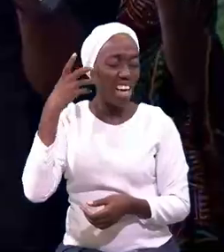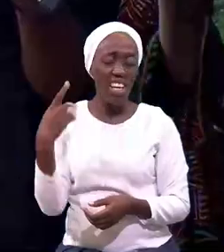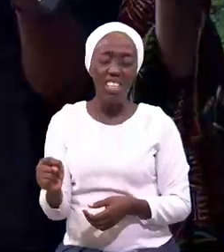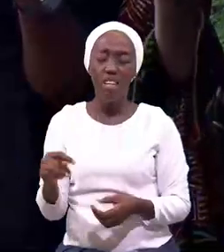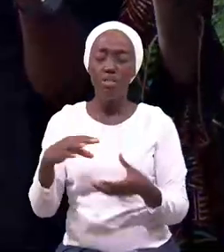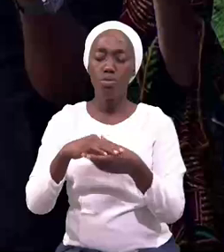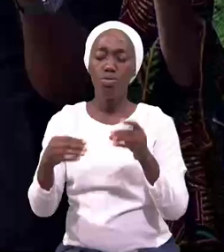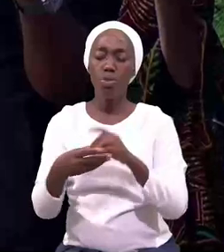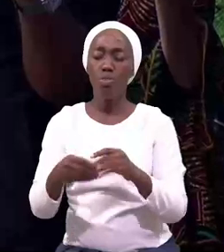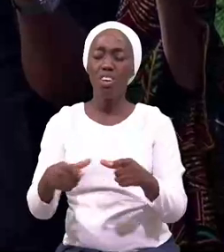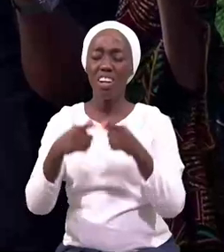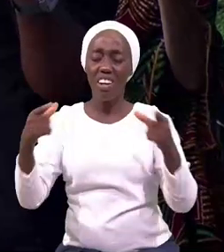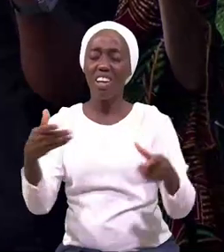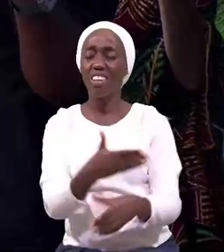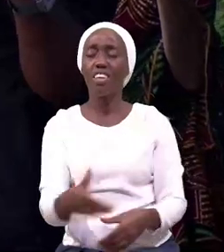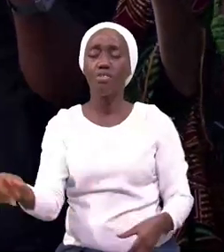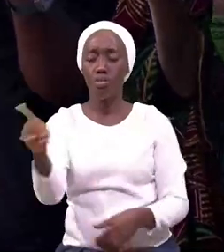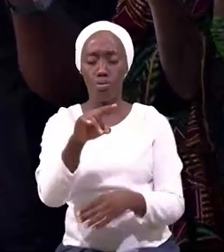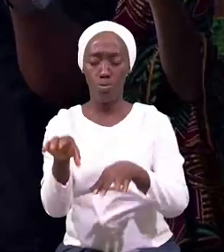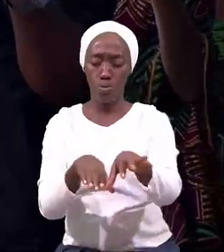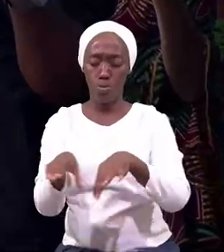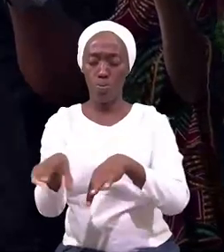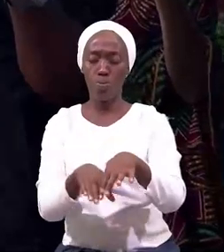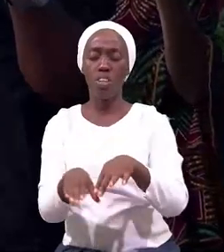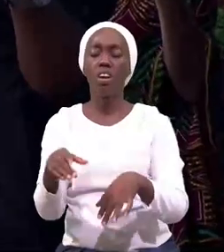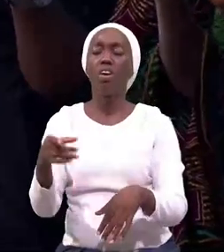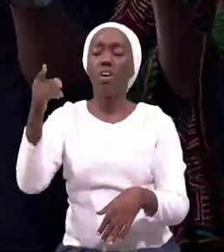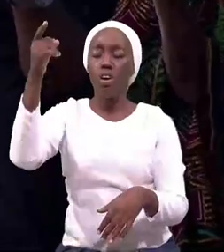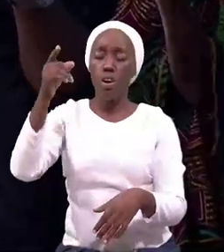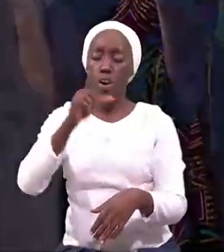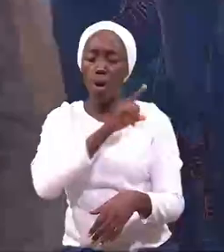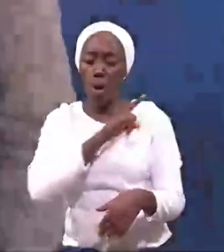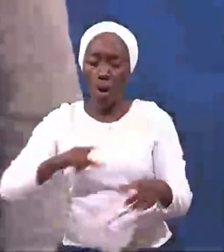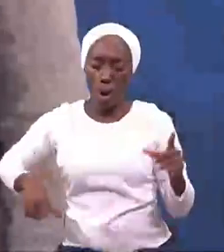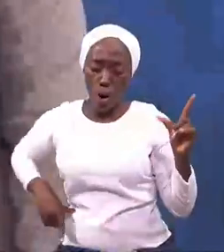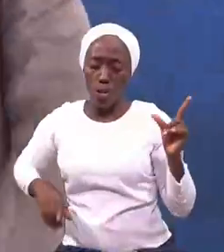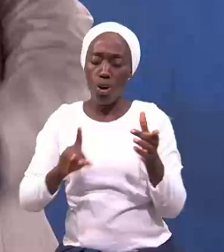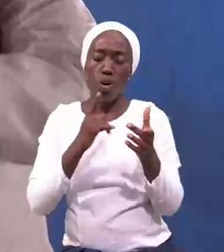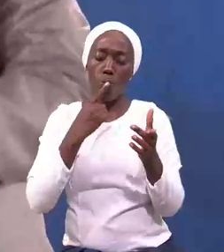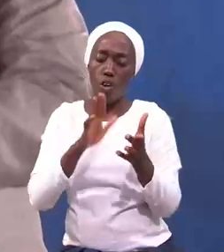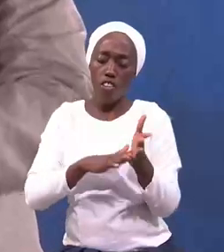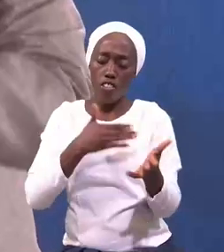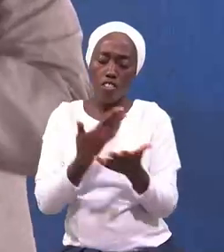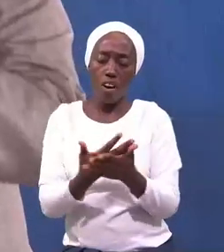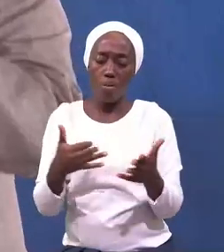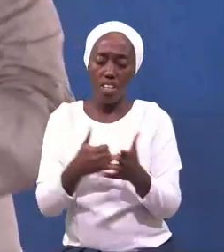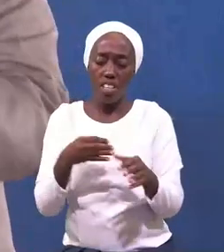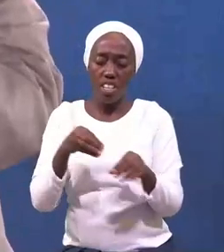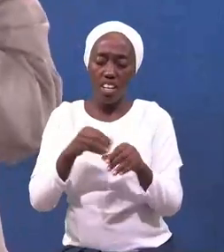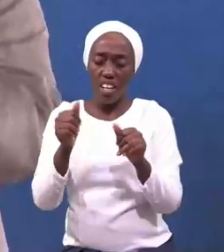Nous écouterons des témoignages d'exploit à travers vous. Seigneur, confirme-le dans chaque vie.